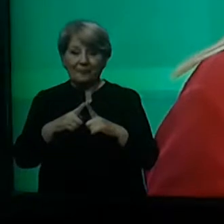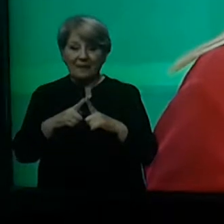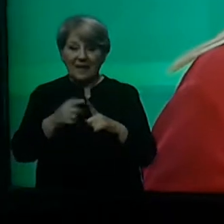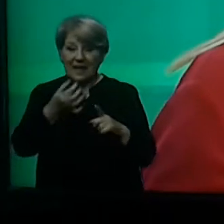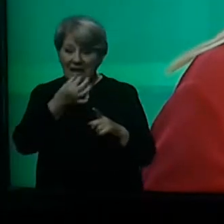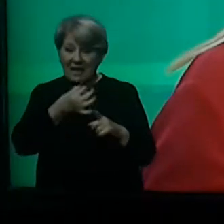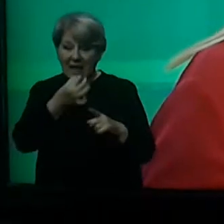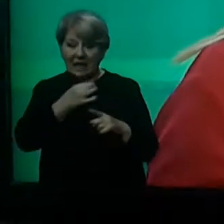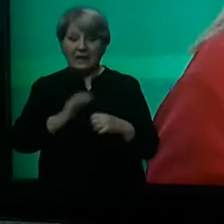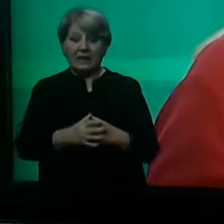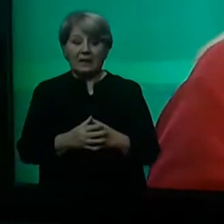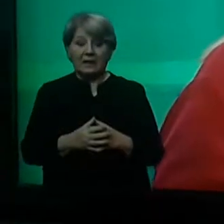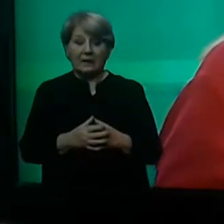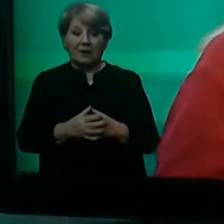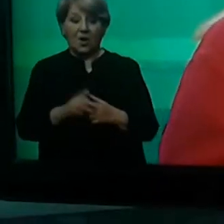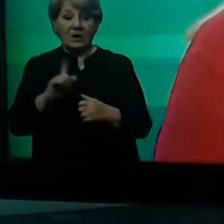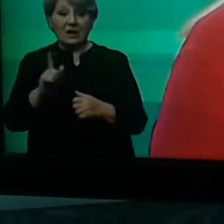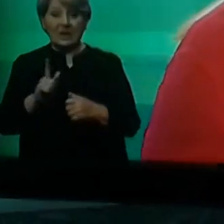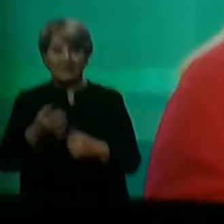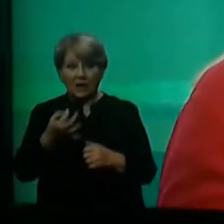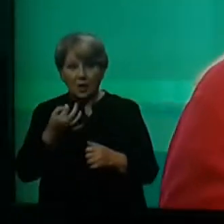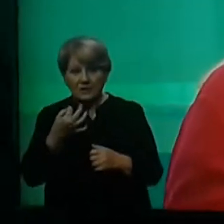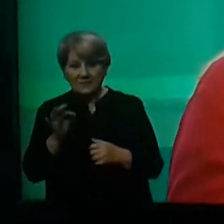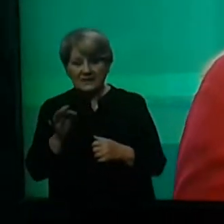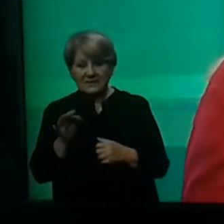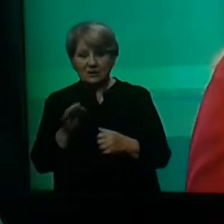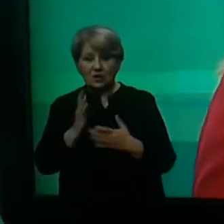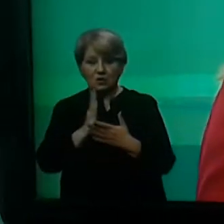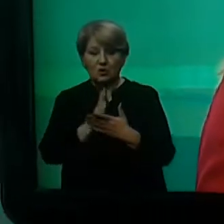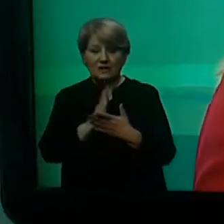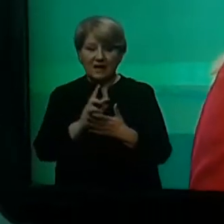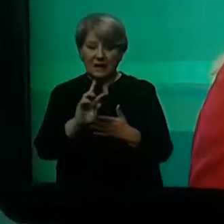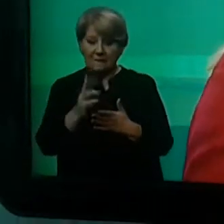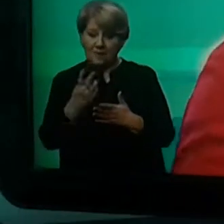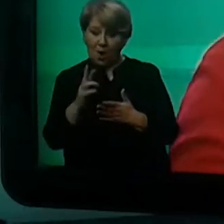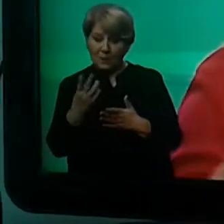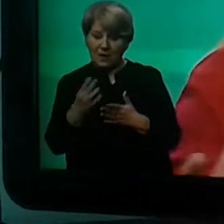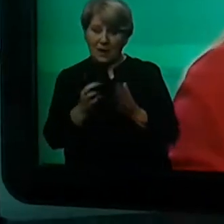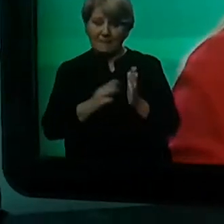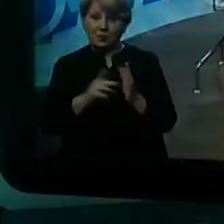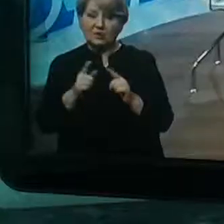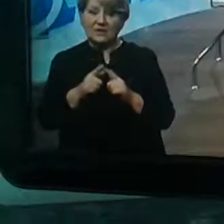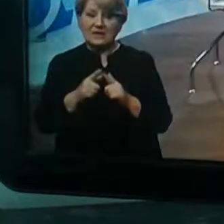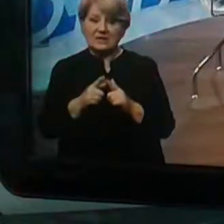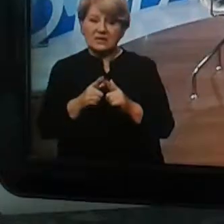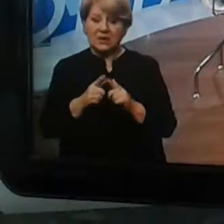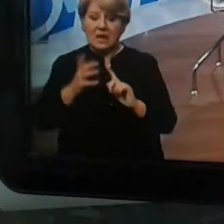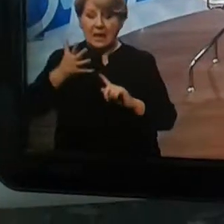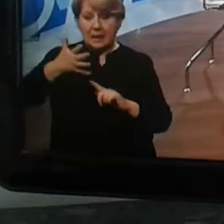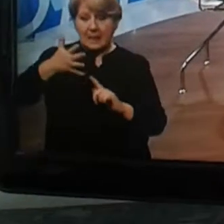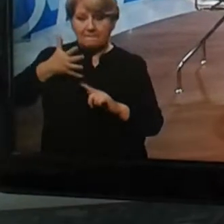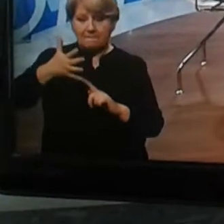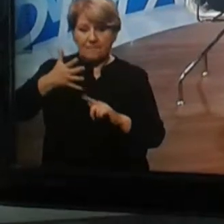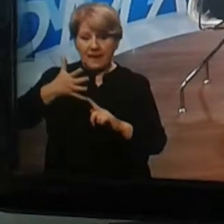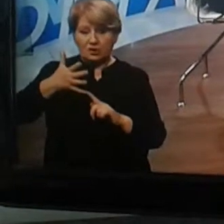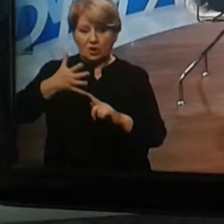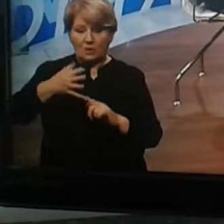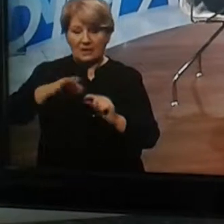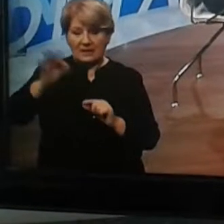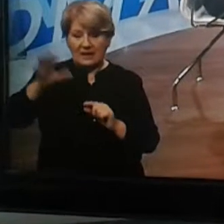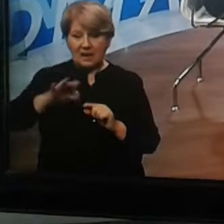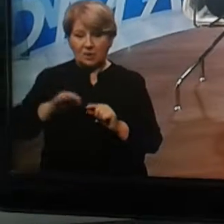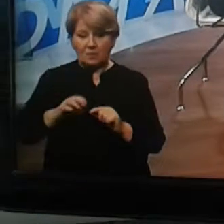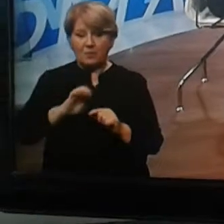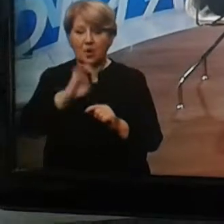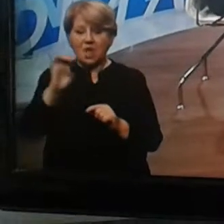tako specifična kao za ove nonsense mutacije, tu vam je svaka promjena mutacija na 5 u kraku kromosoma, po